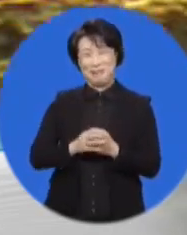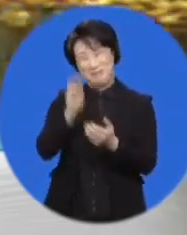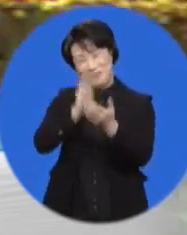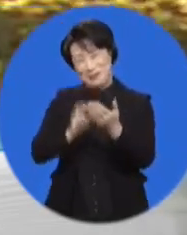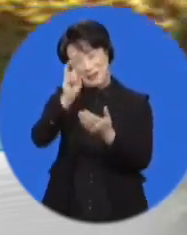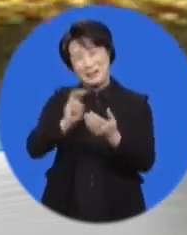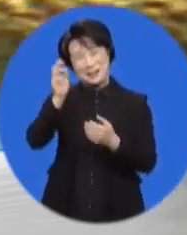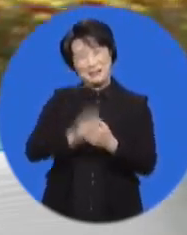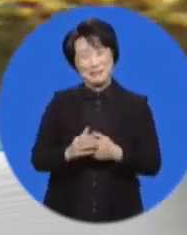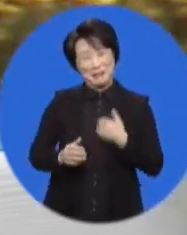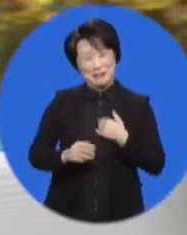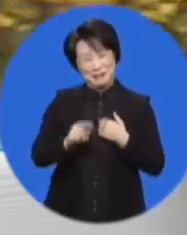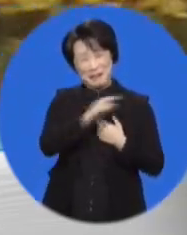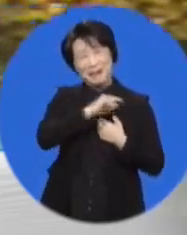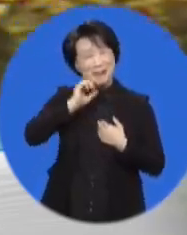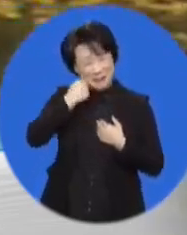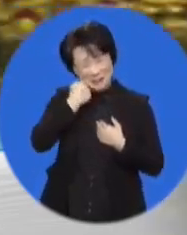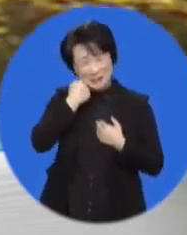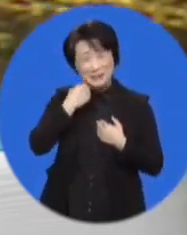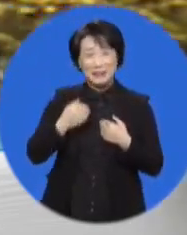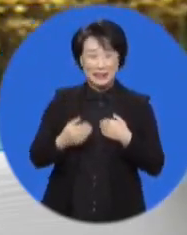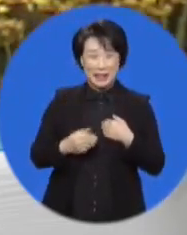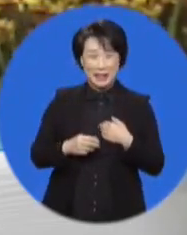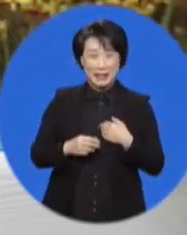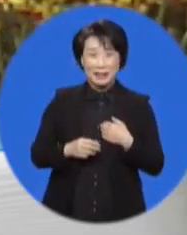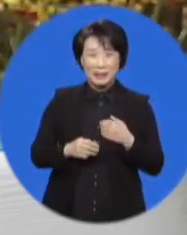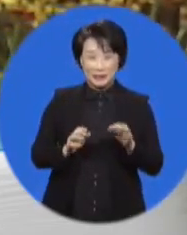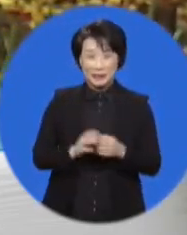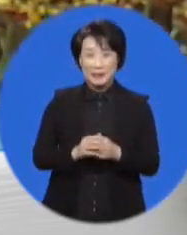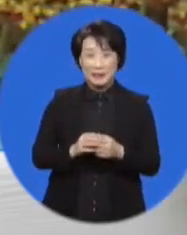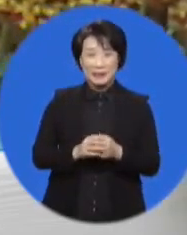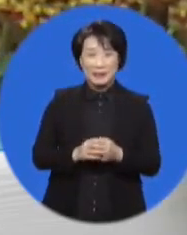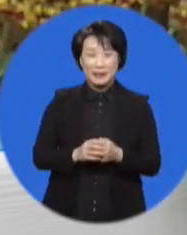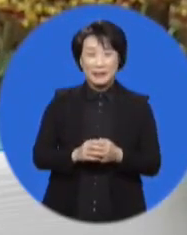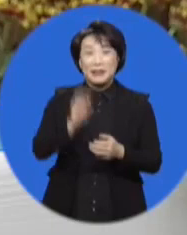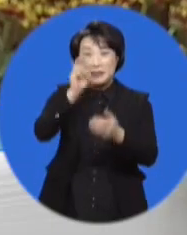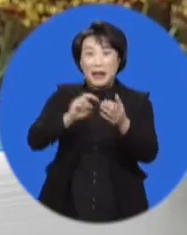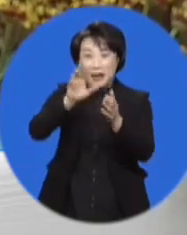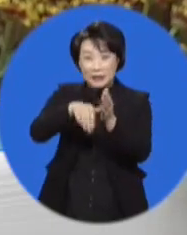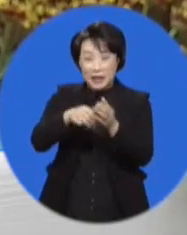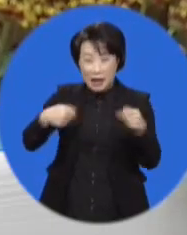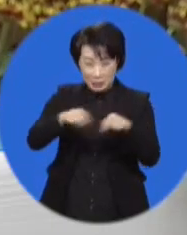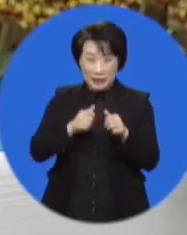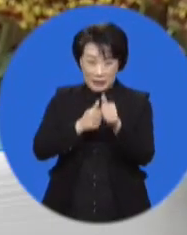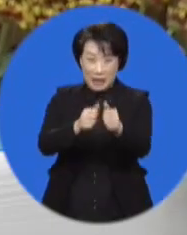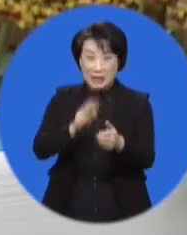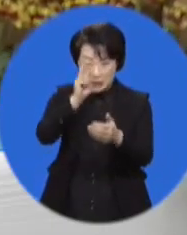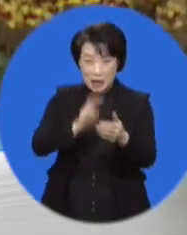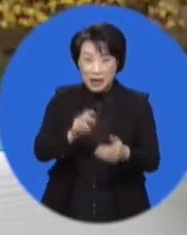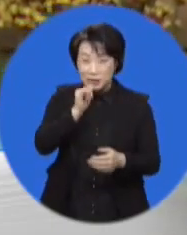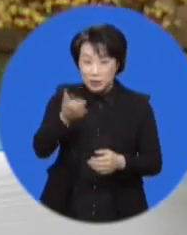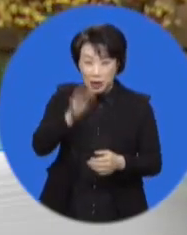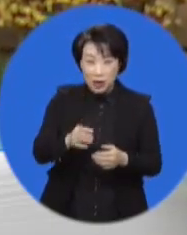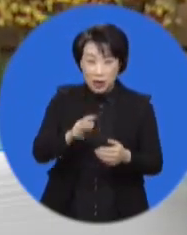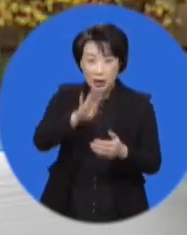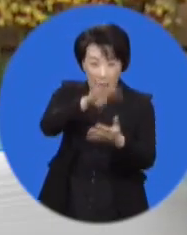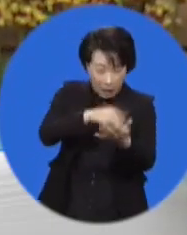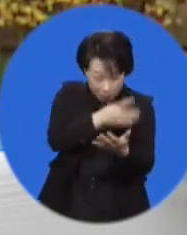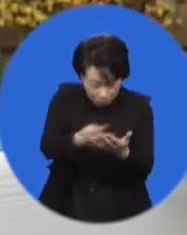찬양. 찬양할 때 찬양하지요. 근데 악보를 놓고 일주일 내 외워야